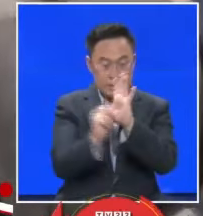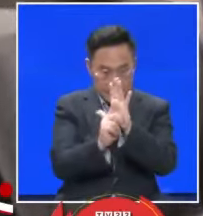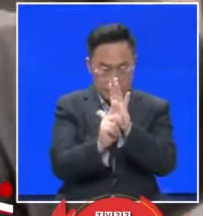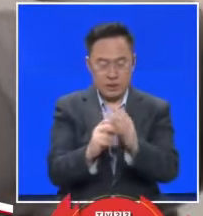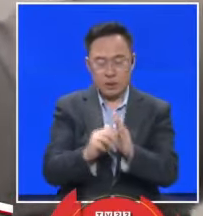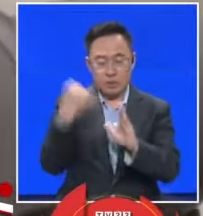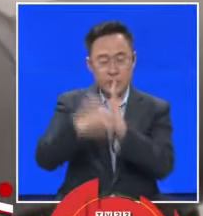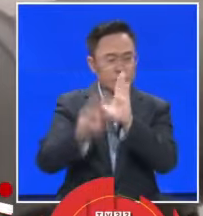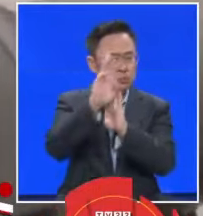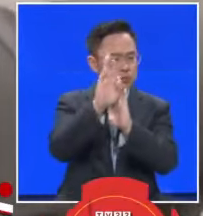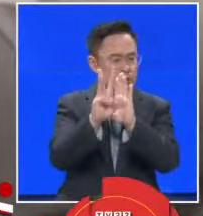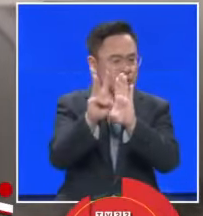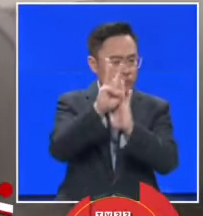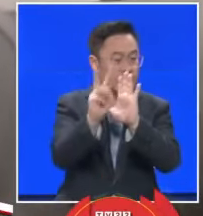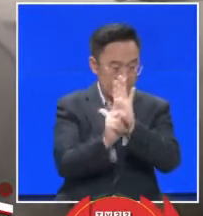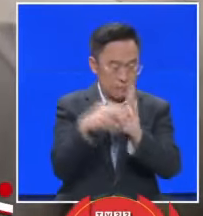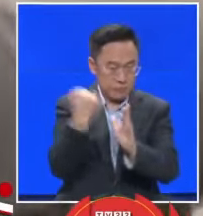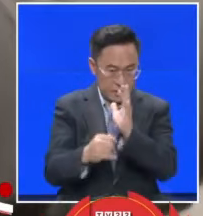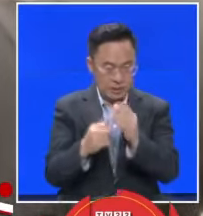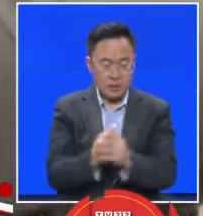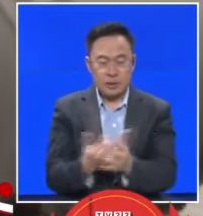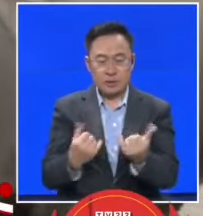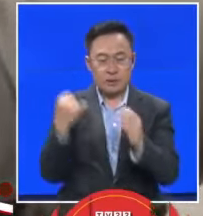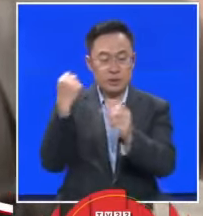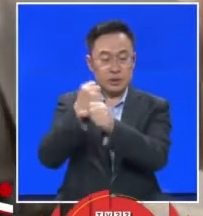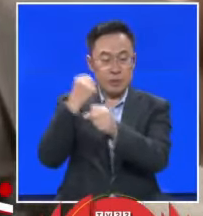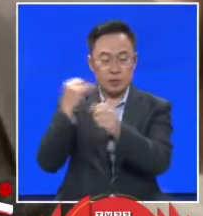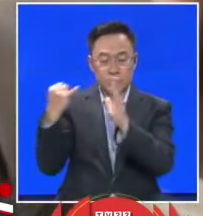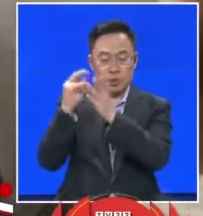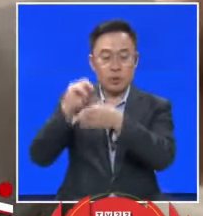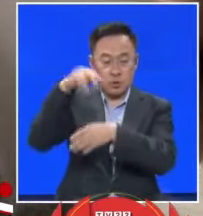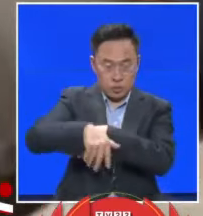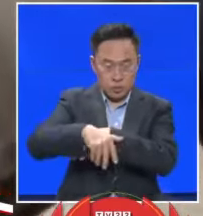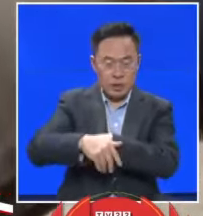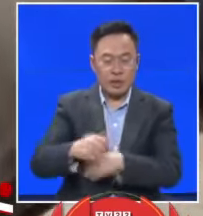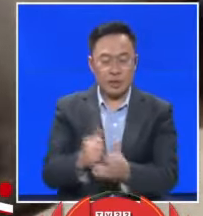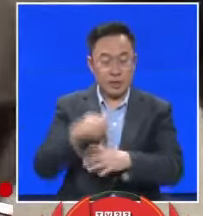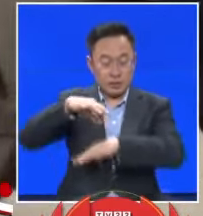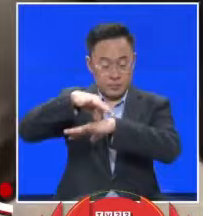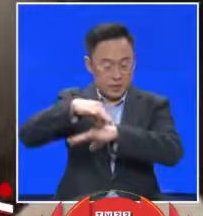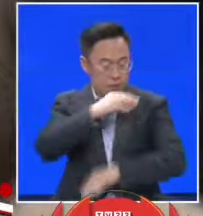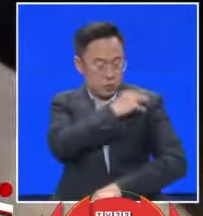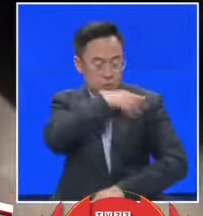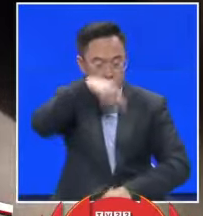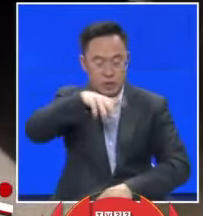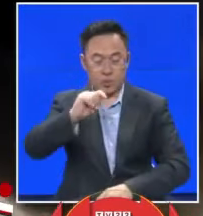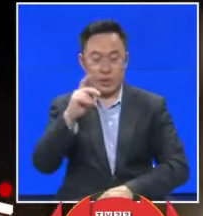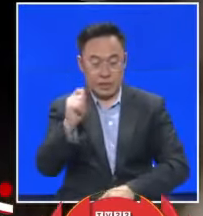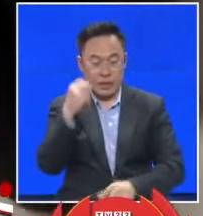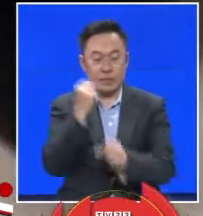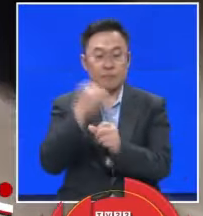คับบัญชาโดยตำรวจยศพันตำรวจเอกในจังหวัดนครนายกถูกกล่าวหาครับว่ามีผู้บังคับบัญ